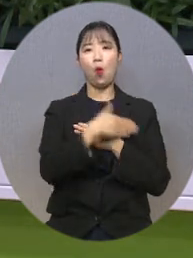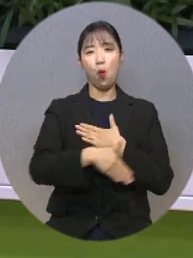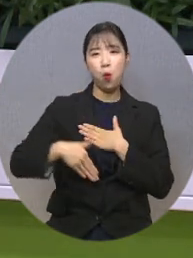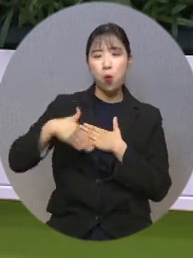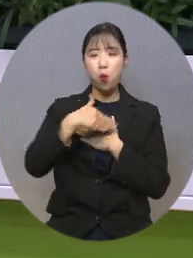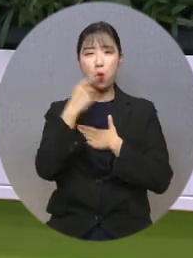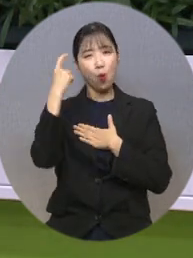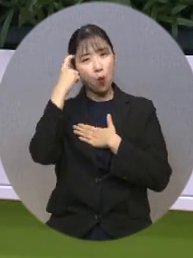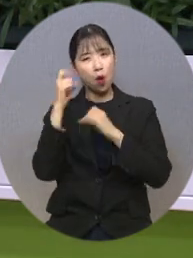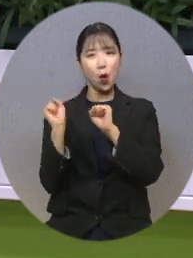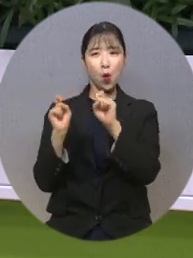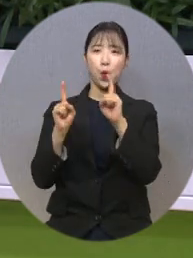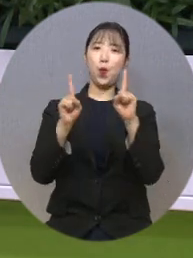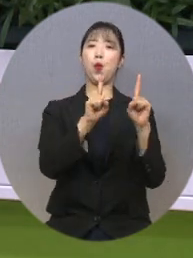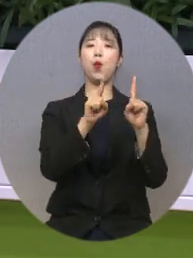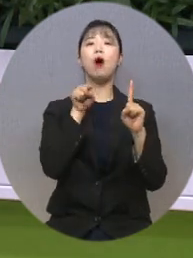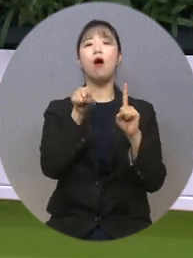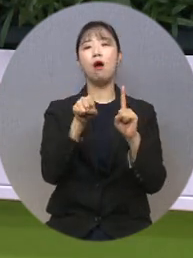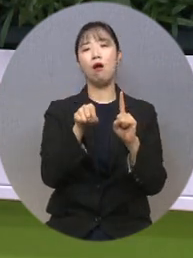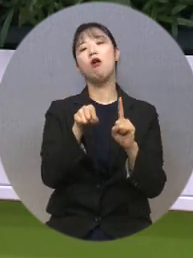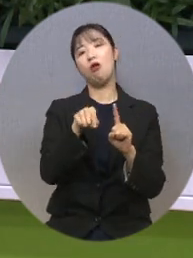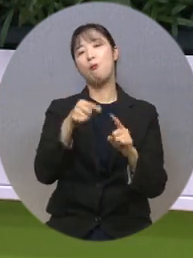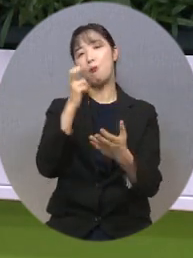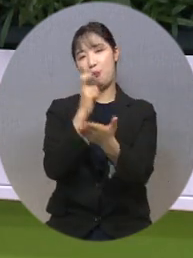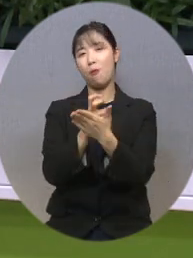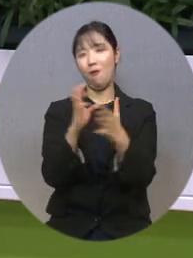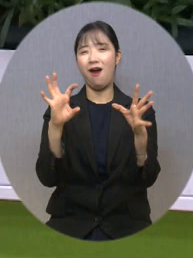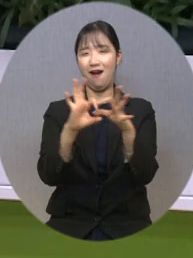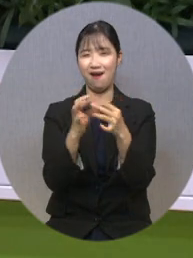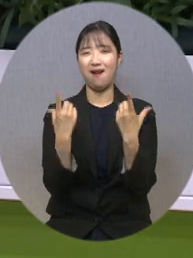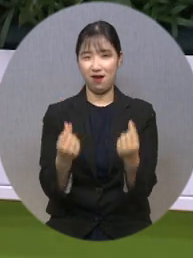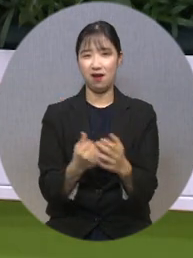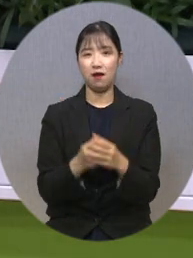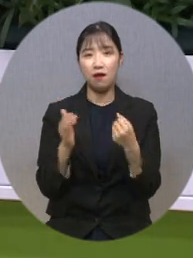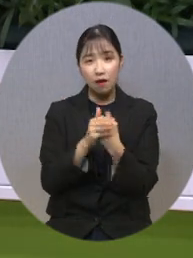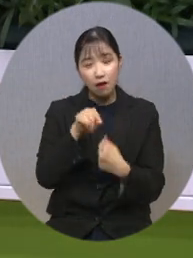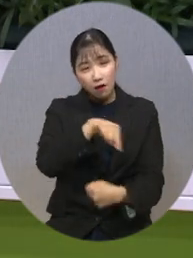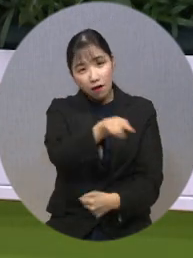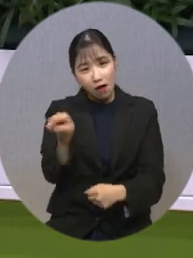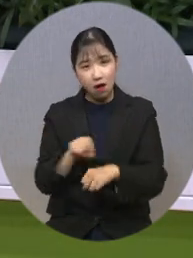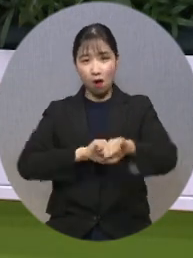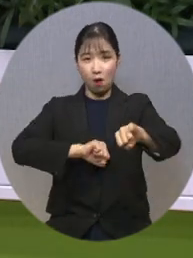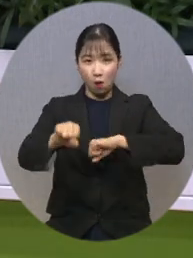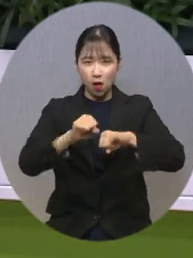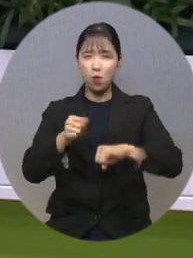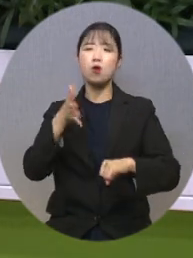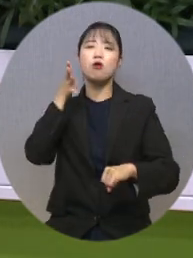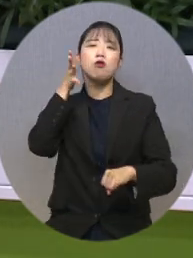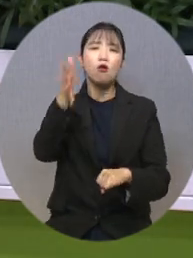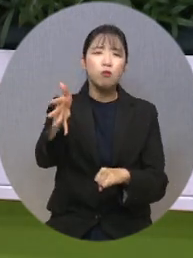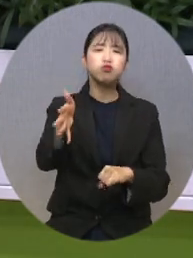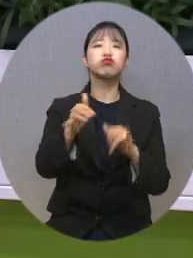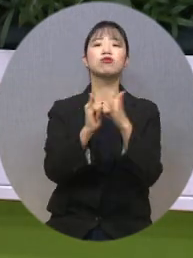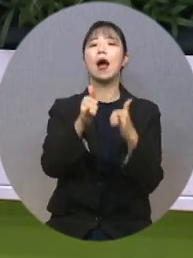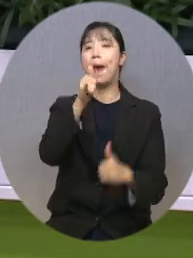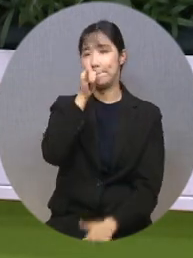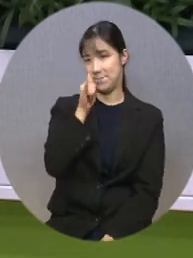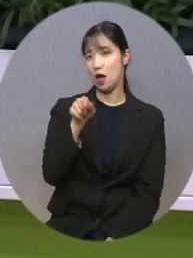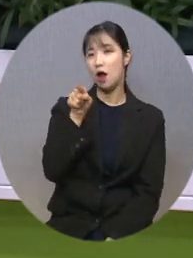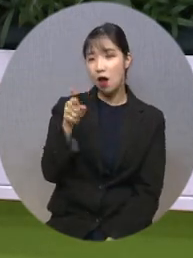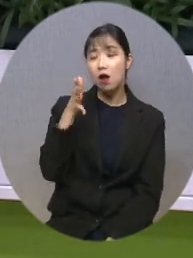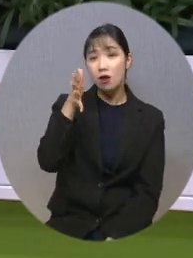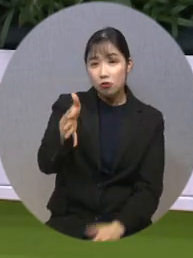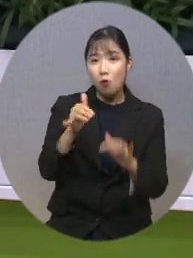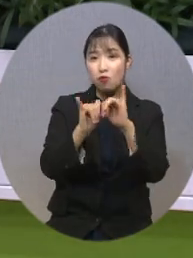그런 활동들을 치유농업 활동이라고 합니다. 그래서 이런 치유농업 활동을 전문적으로